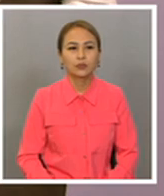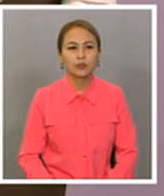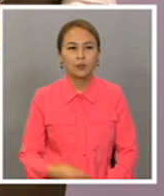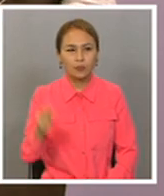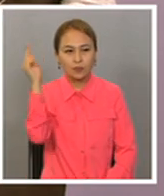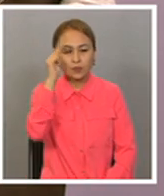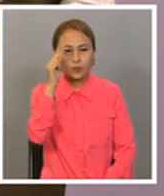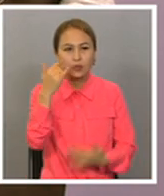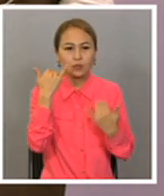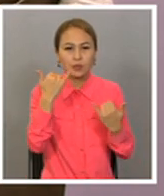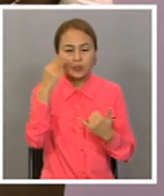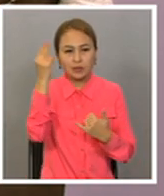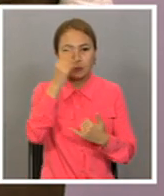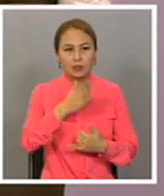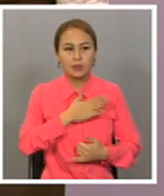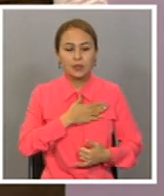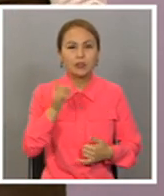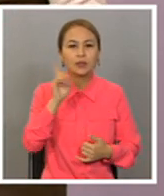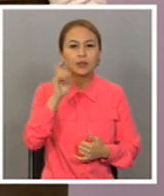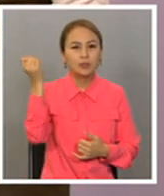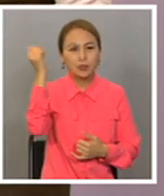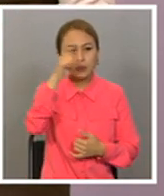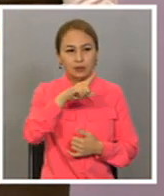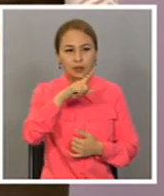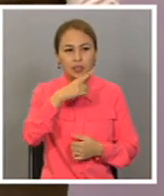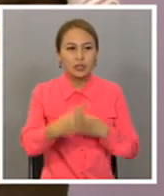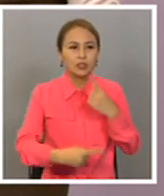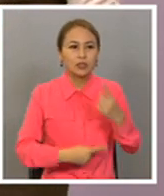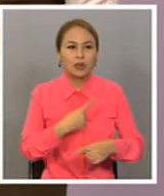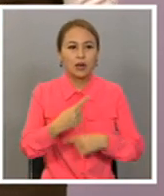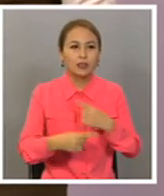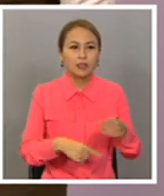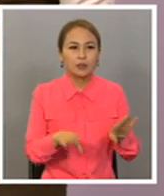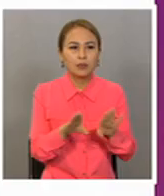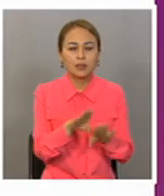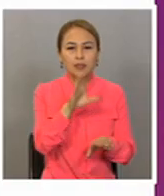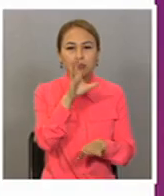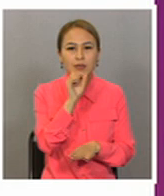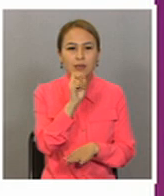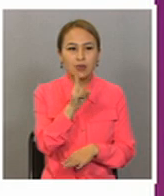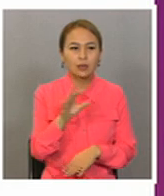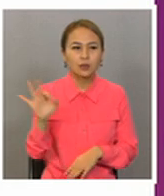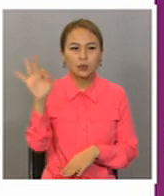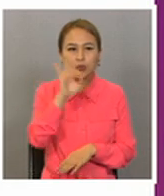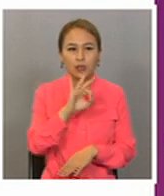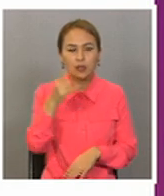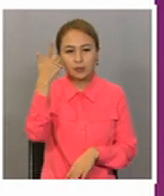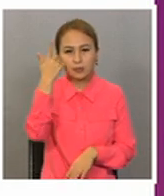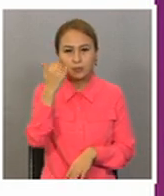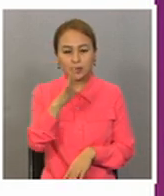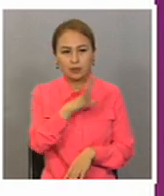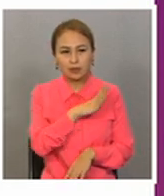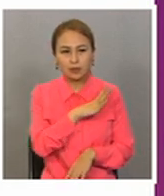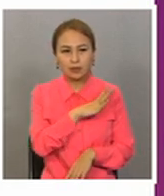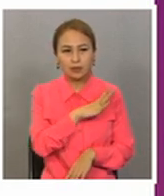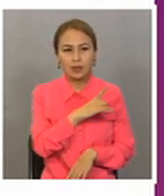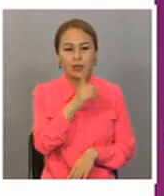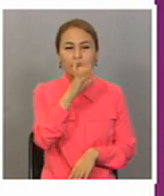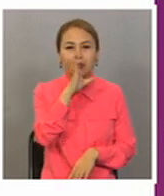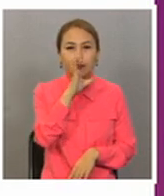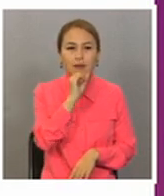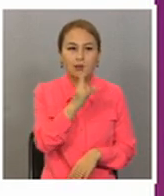Оқушылар, бүгінгі сабақта біз нені білдік? Ежелгі ата-бабаларымыз сақтар туралы